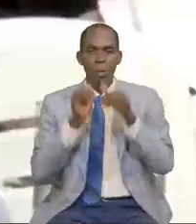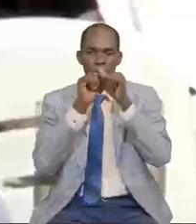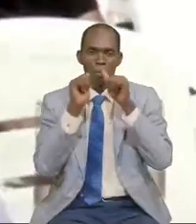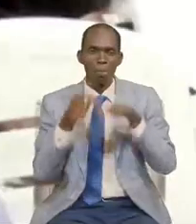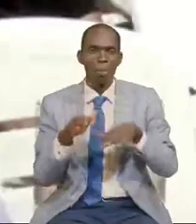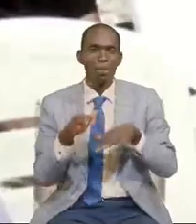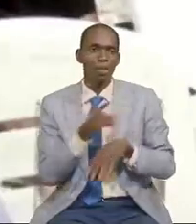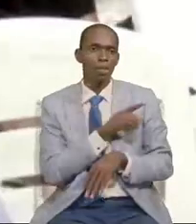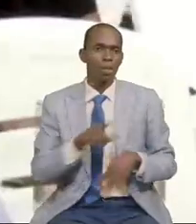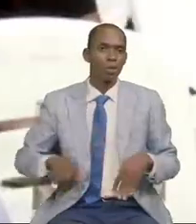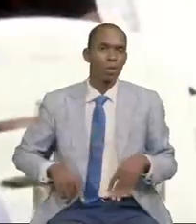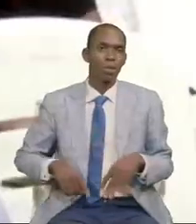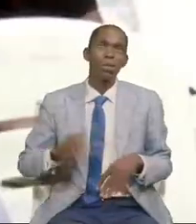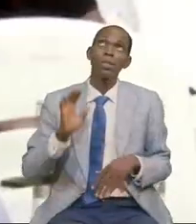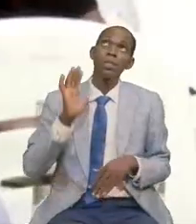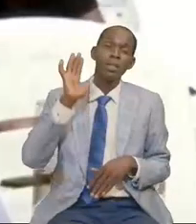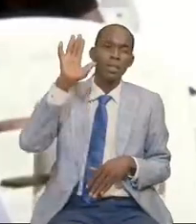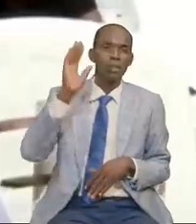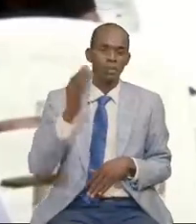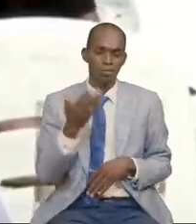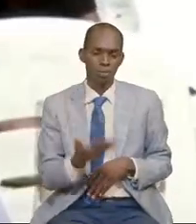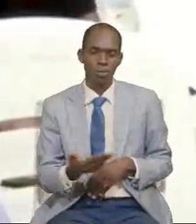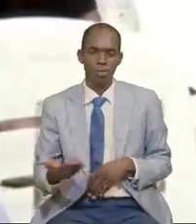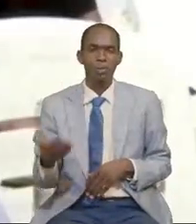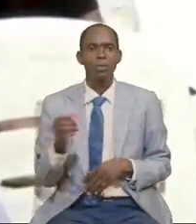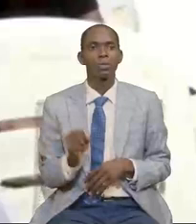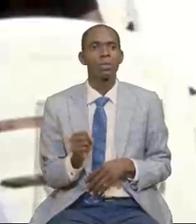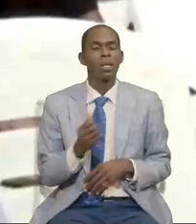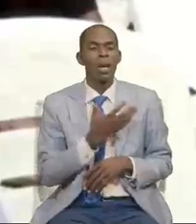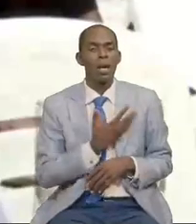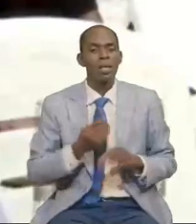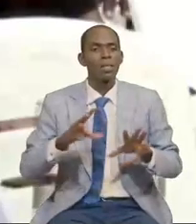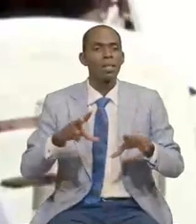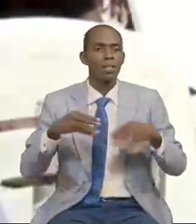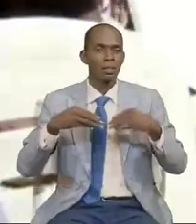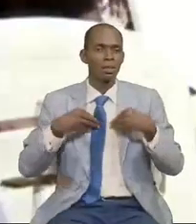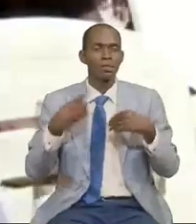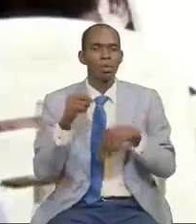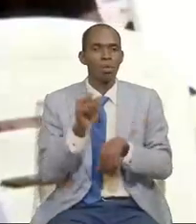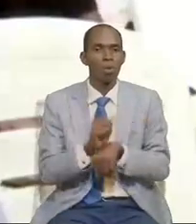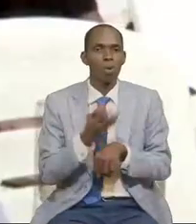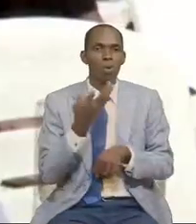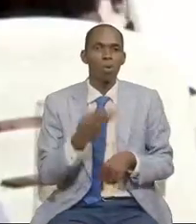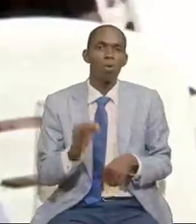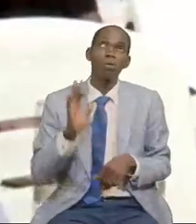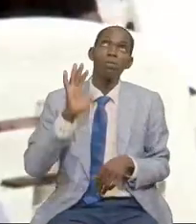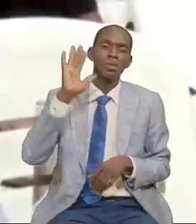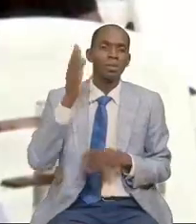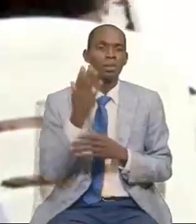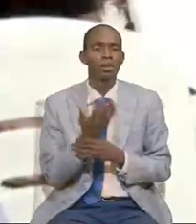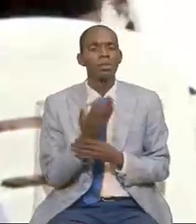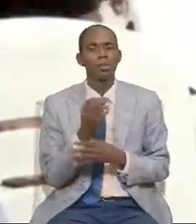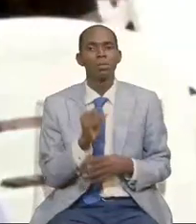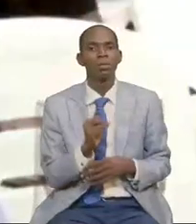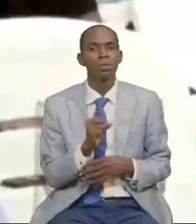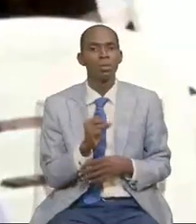Bénis sa force, ô Éternel. Agrée l'œuvre de ses mains. Je